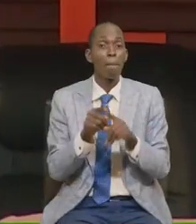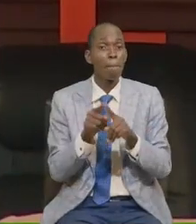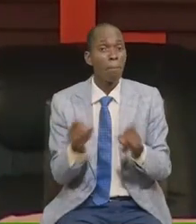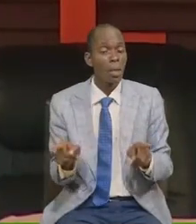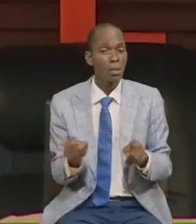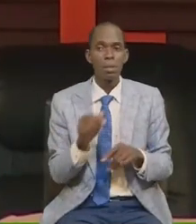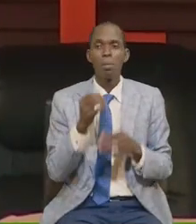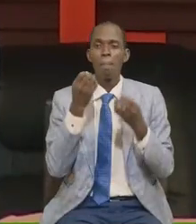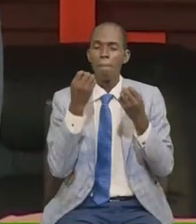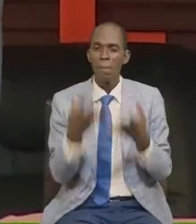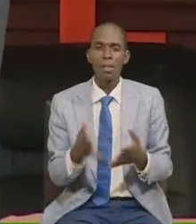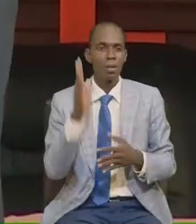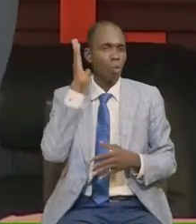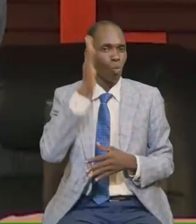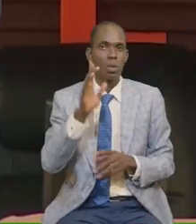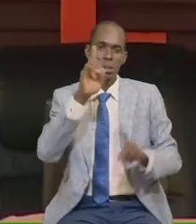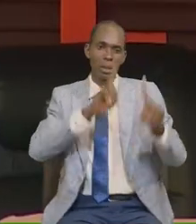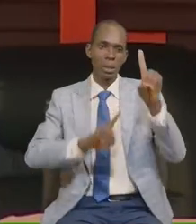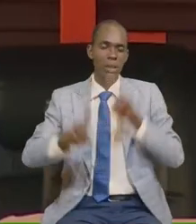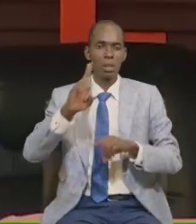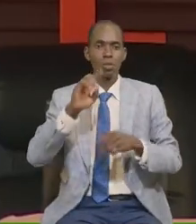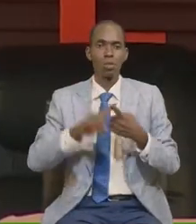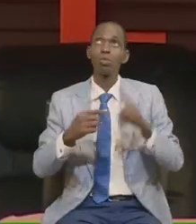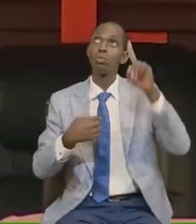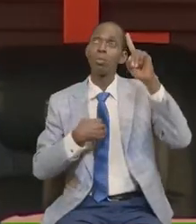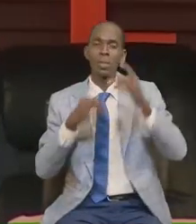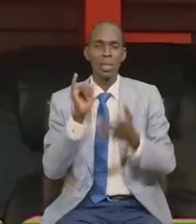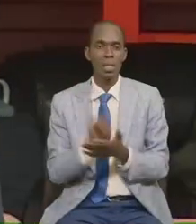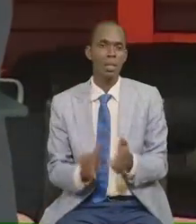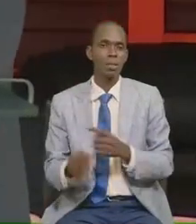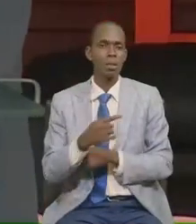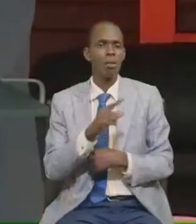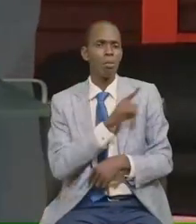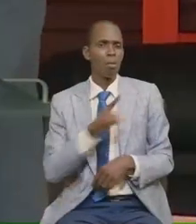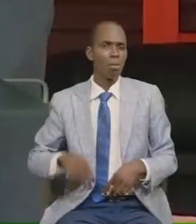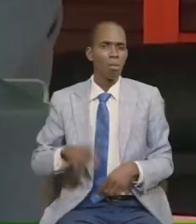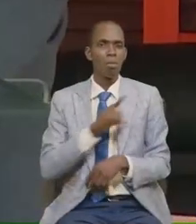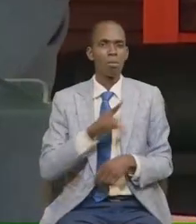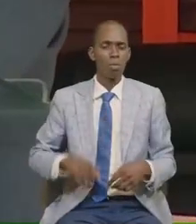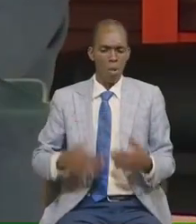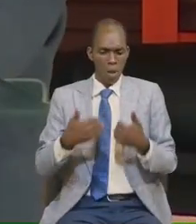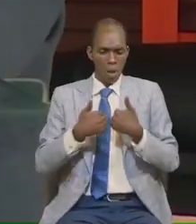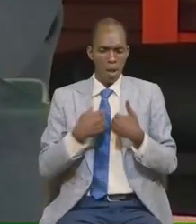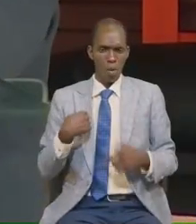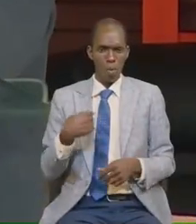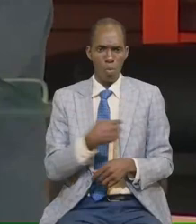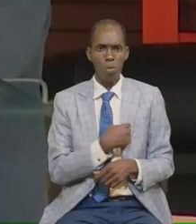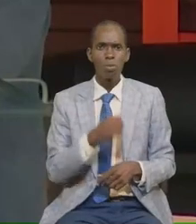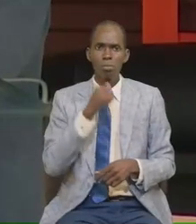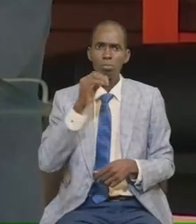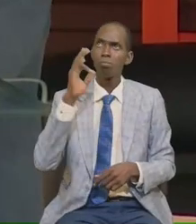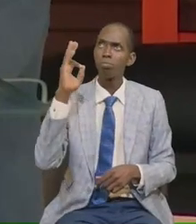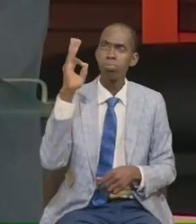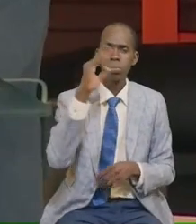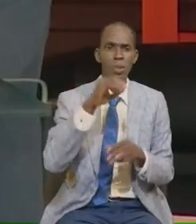me diront en ce jour-là Seigneur Seigneur n'avons n'ont pas prophétiser par ton nom il pensait que